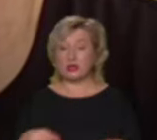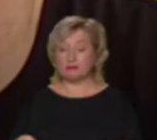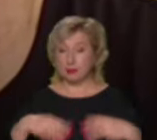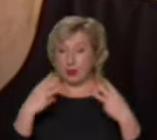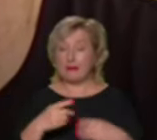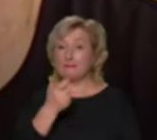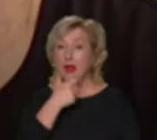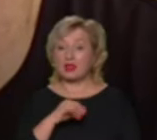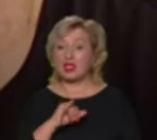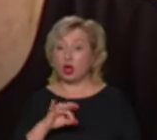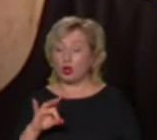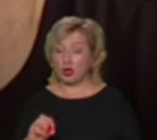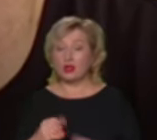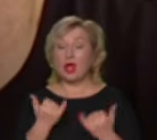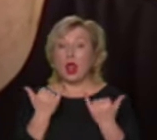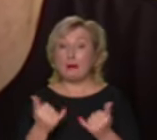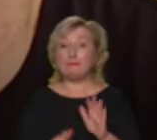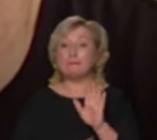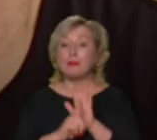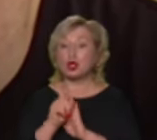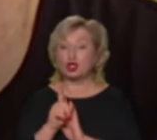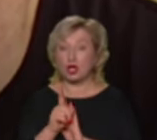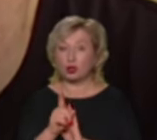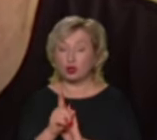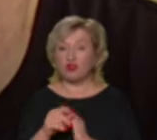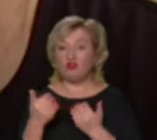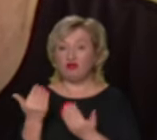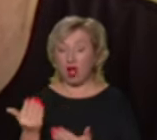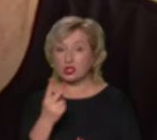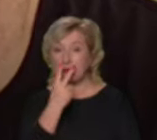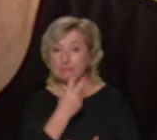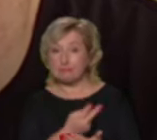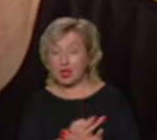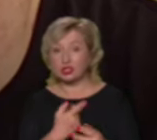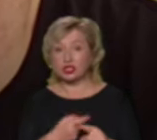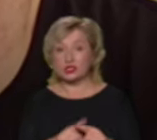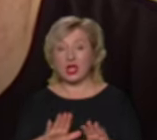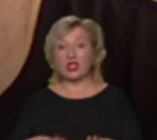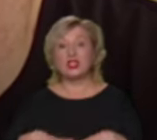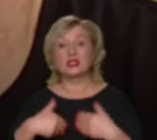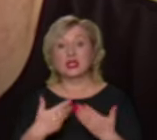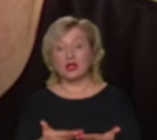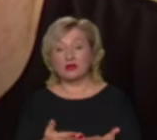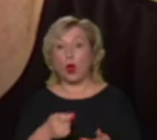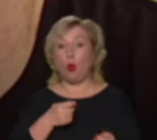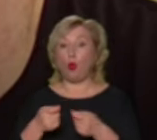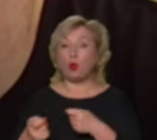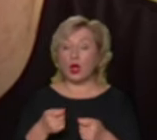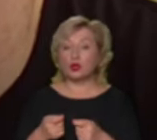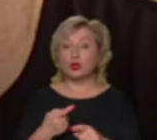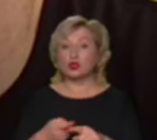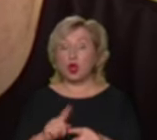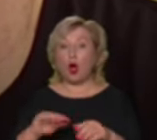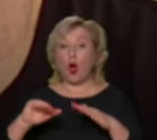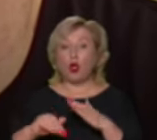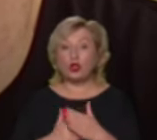Пане Ігоре, для початку ваше бачення оцієї ініціативи від уряду цього